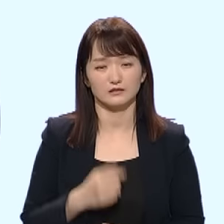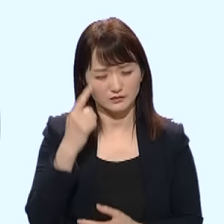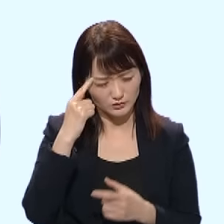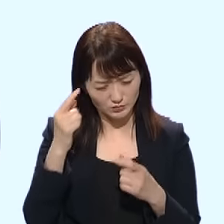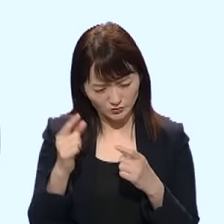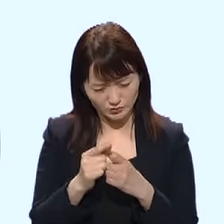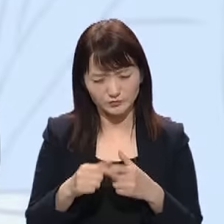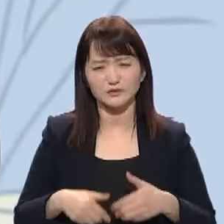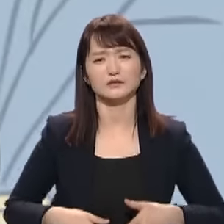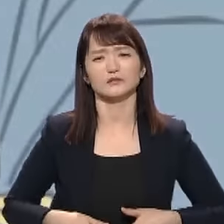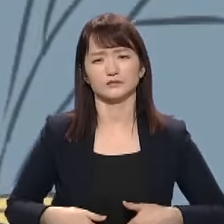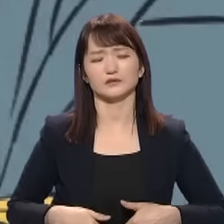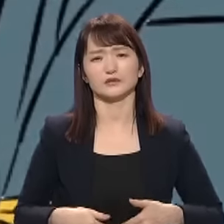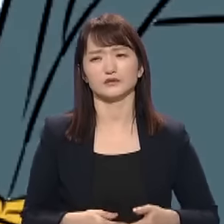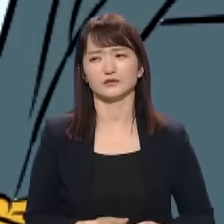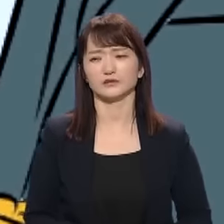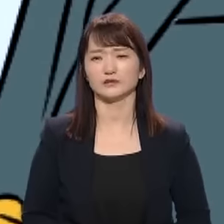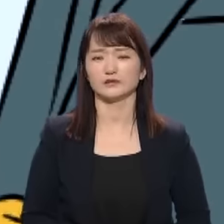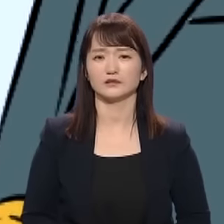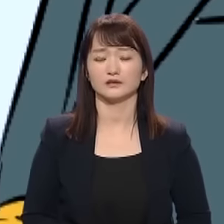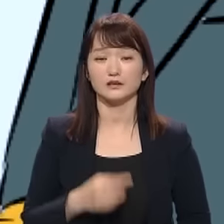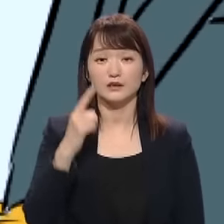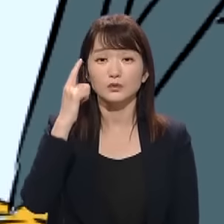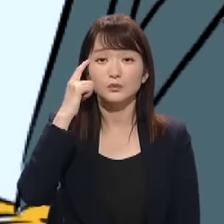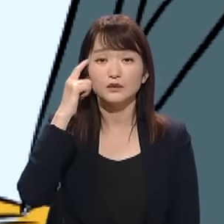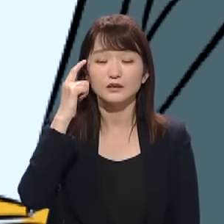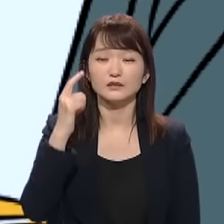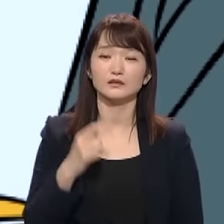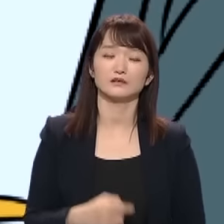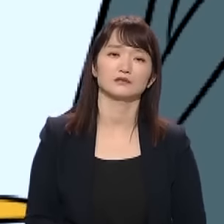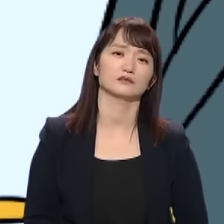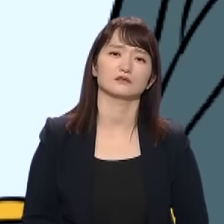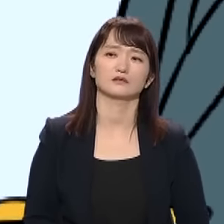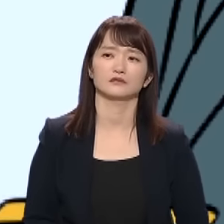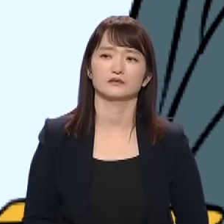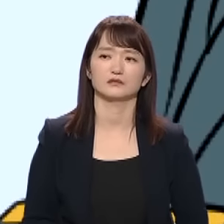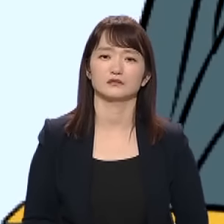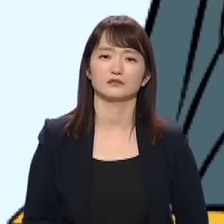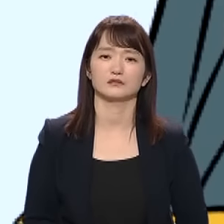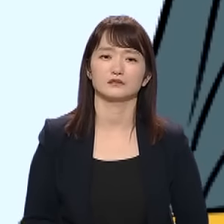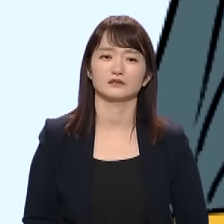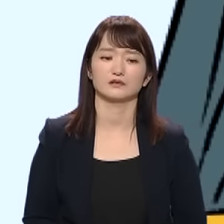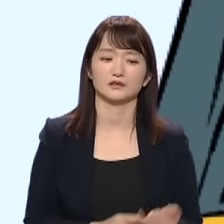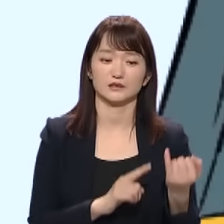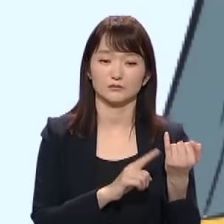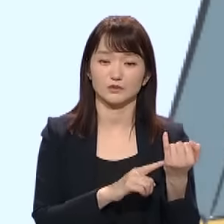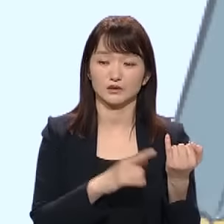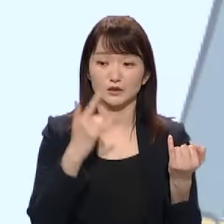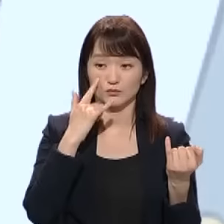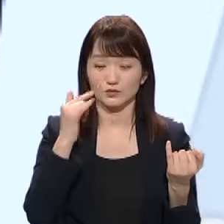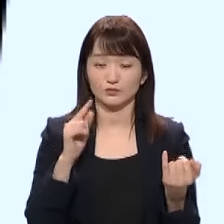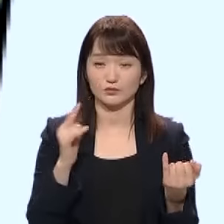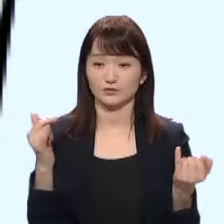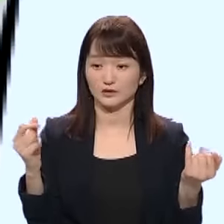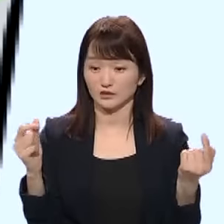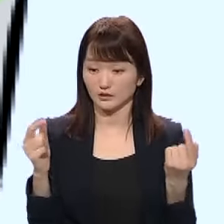필요는 충분히 있다라고 봅니다. 왜 그러냐면 지금 뭐 부모님하고 결혼하는 것은 아니다라고 얘기는 하지만 부모님이